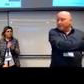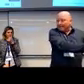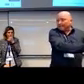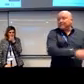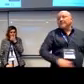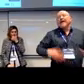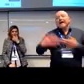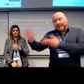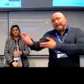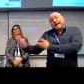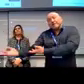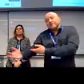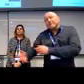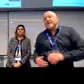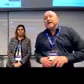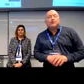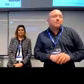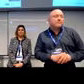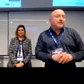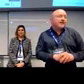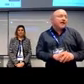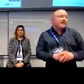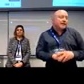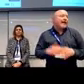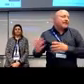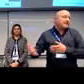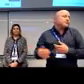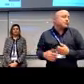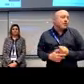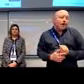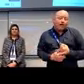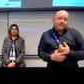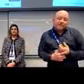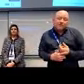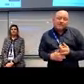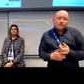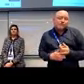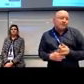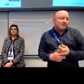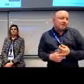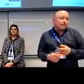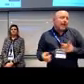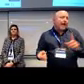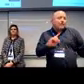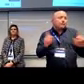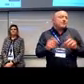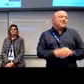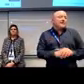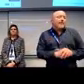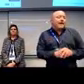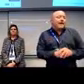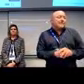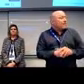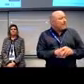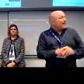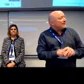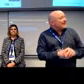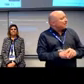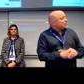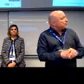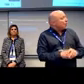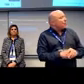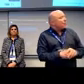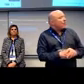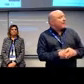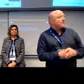voulu adapter et la version finale qu'on obtient, qui est calquée sur Office 365. Ensuite, ça ne peut pas être